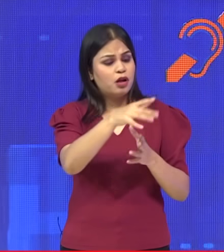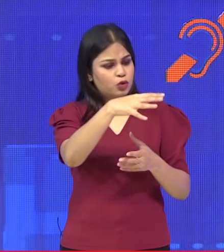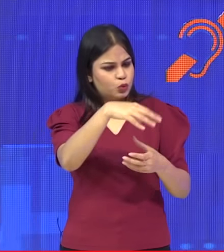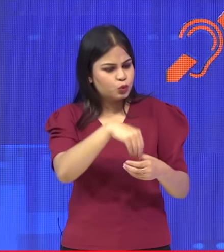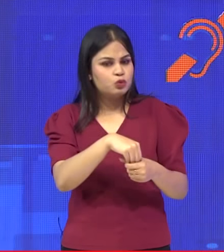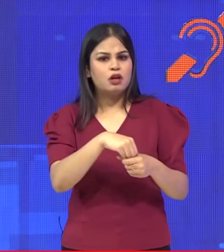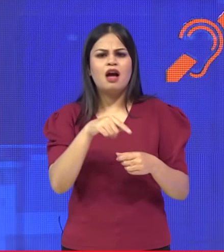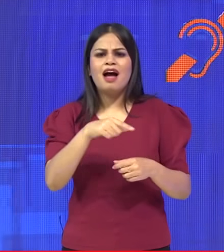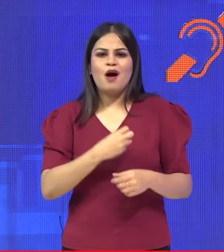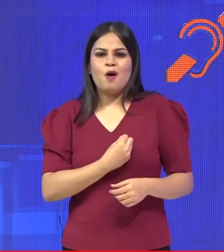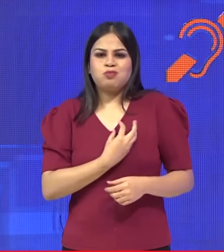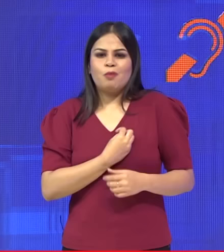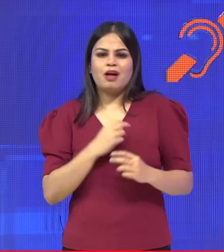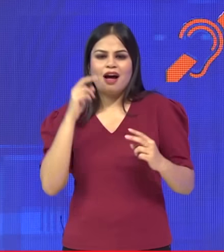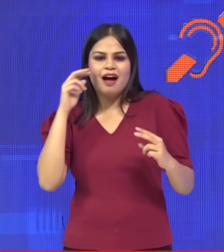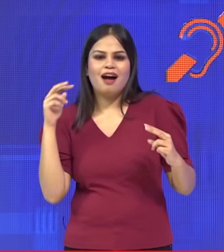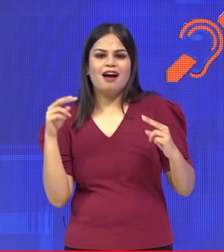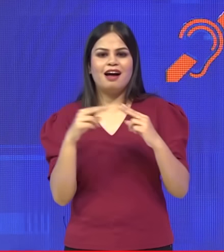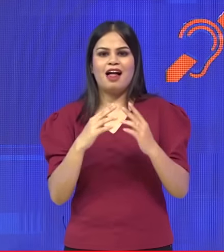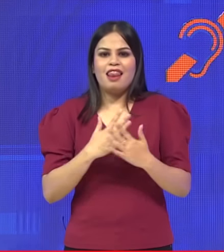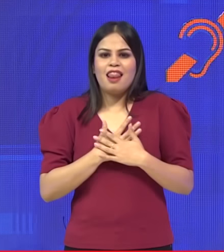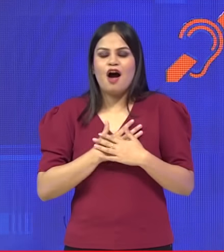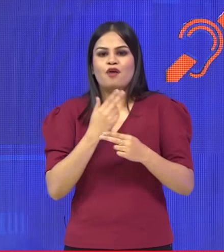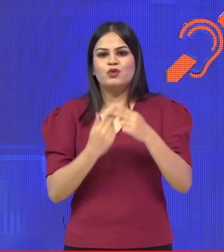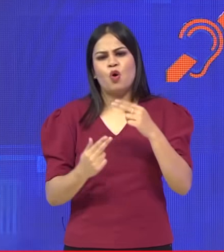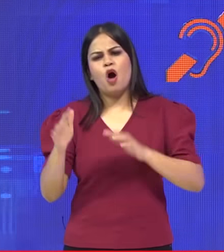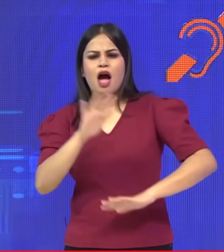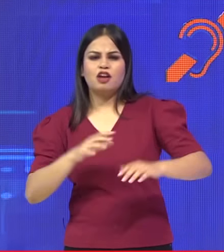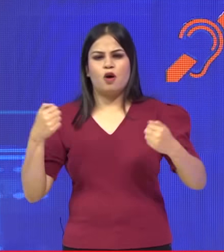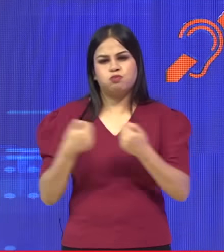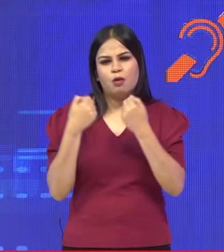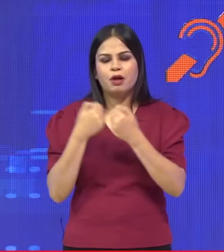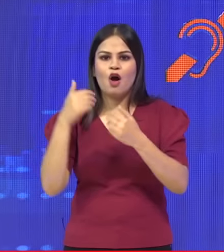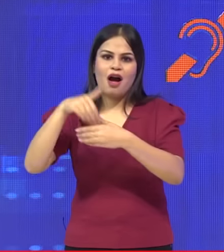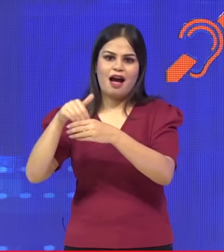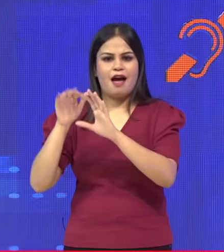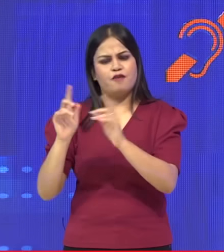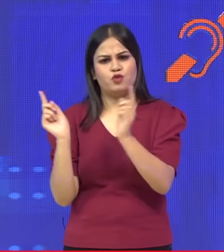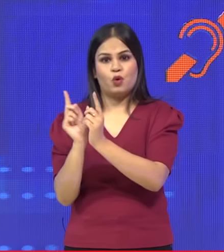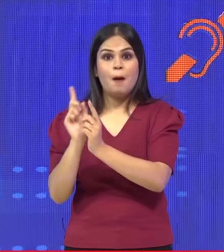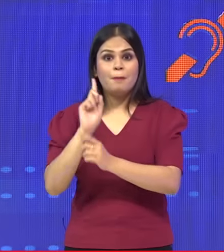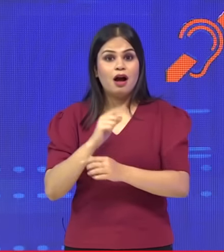रोमांस यू नो एक्शन तो है ही हर पिक्चर में होता है कॉमेडी